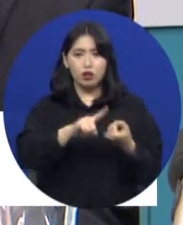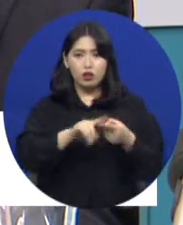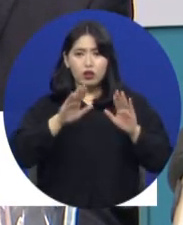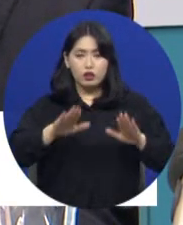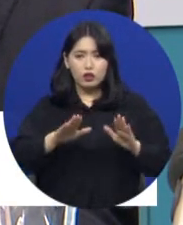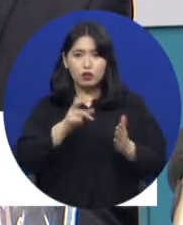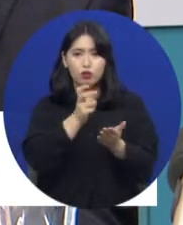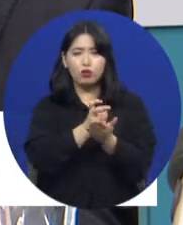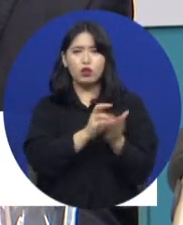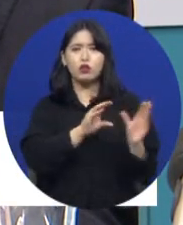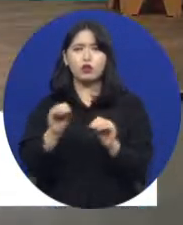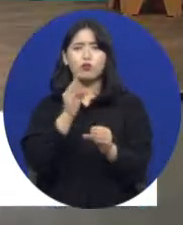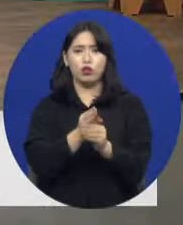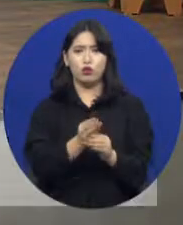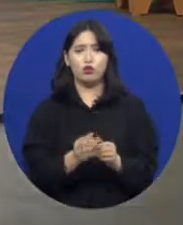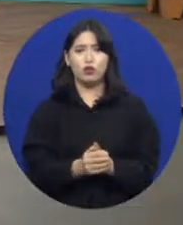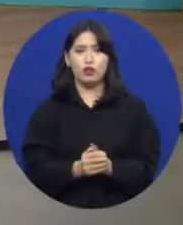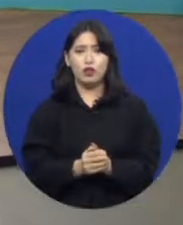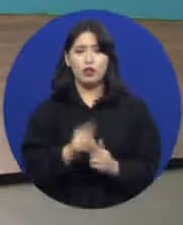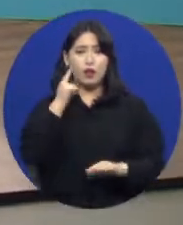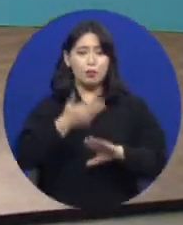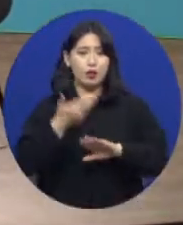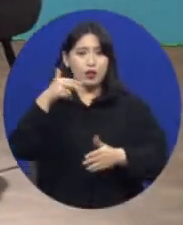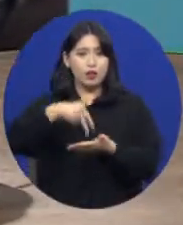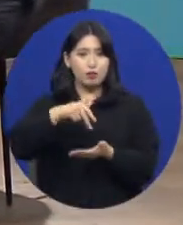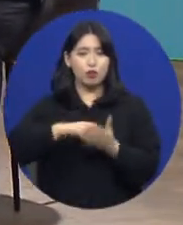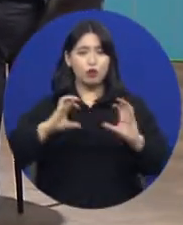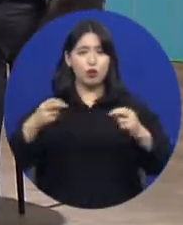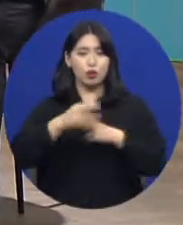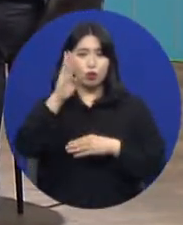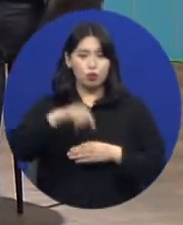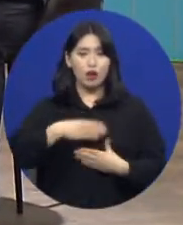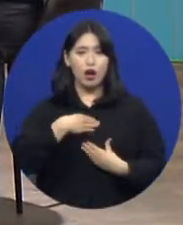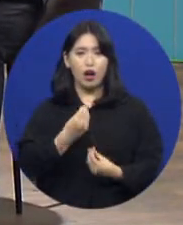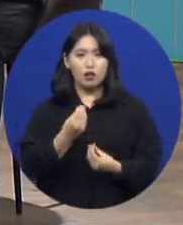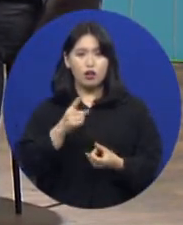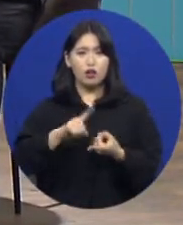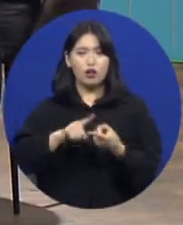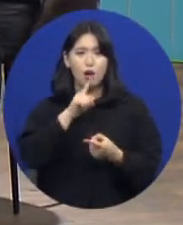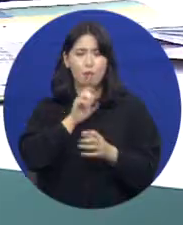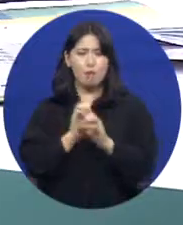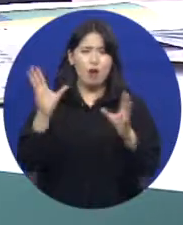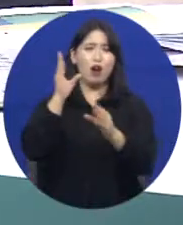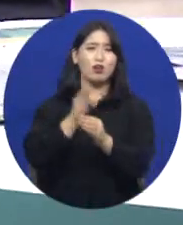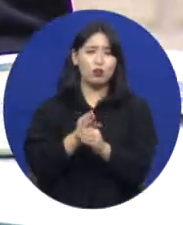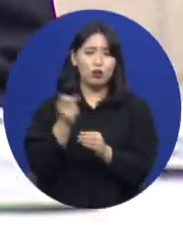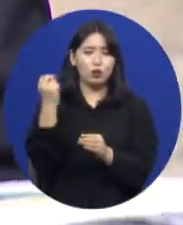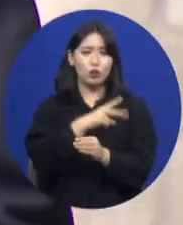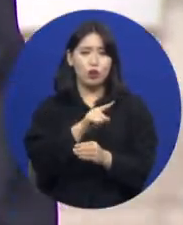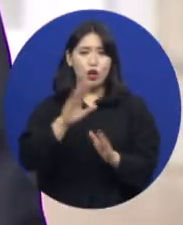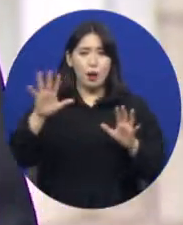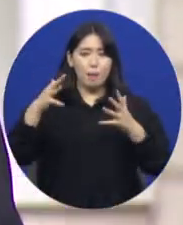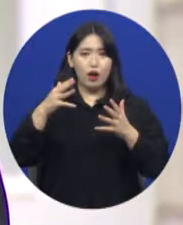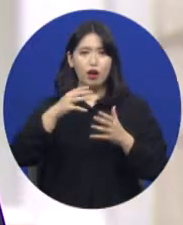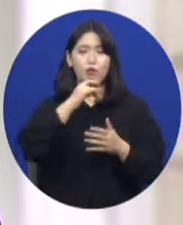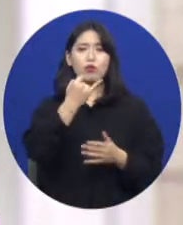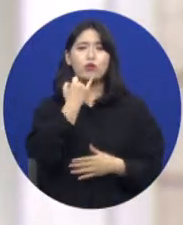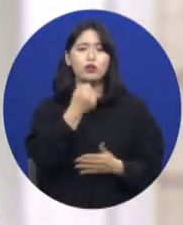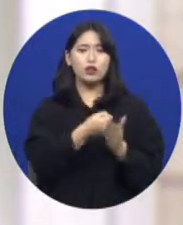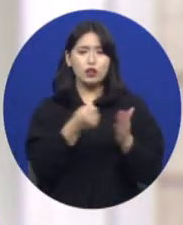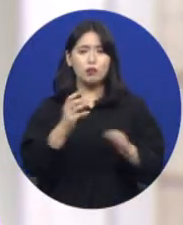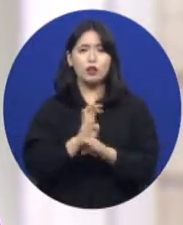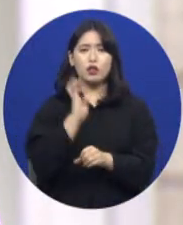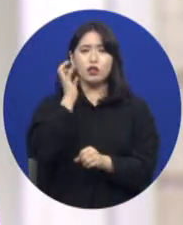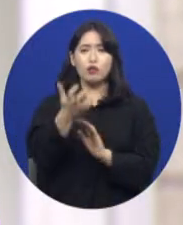규정상 에서 금지하고 있습니다 반대 측은 국토부가 안전 사고 위험성을 부풀리고 있고 풍향 조건이 양호 에 이미 40년